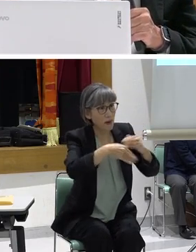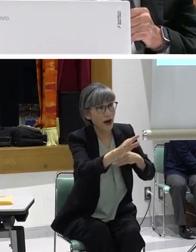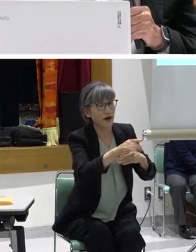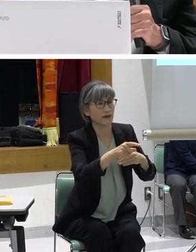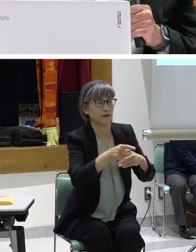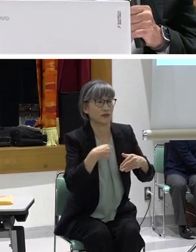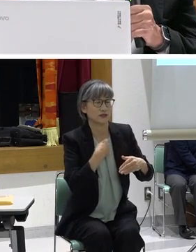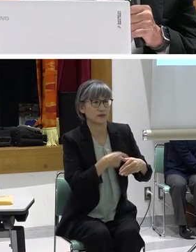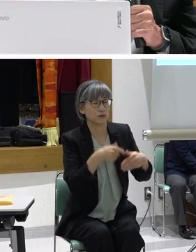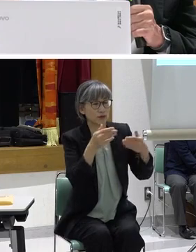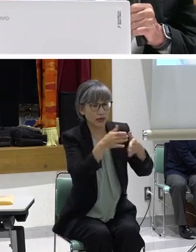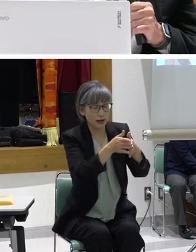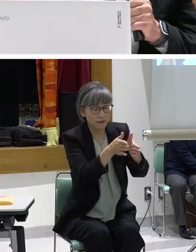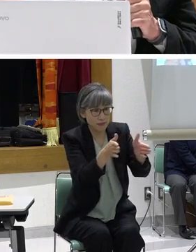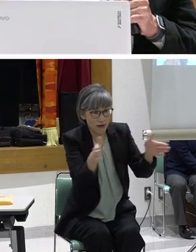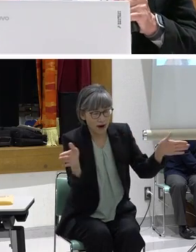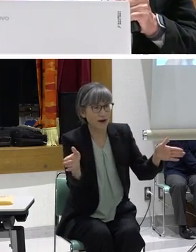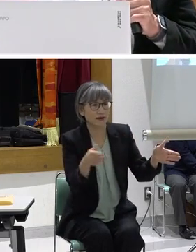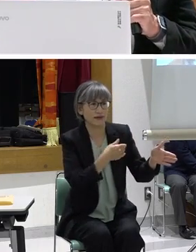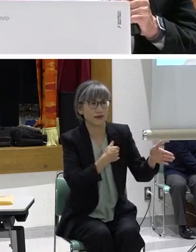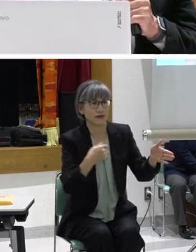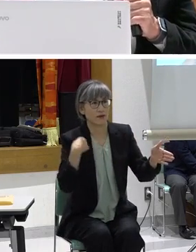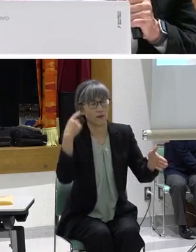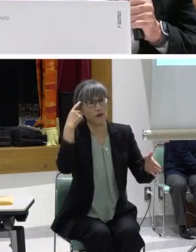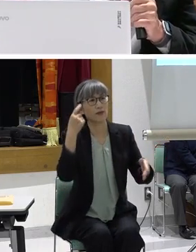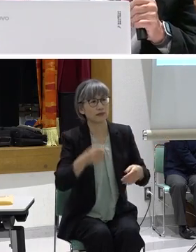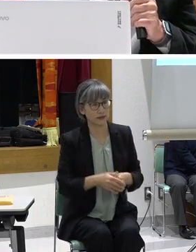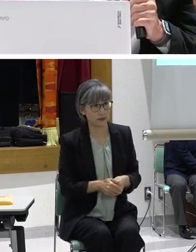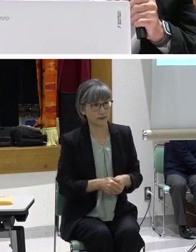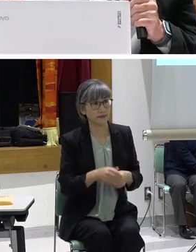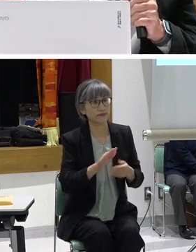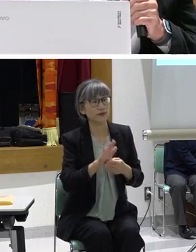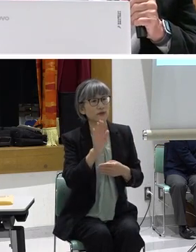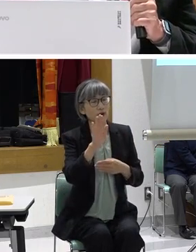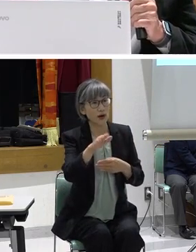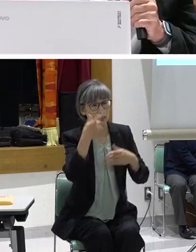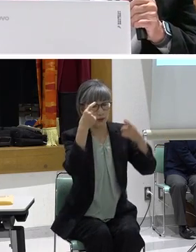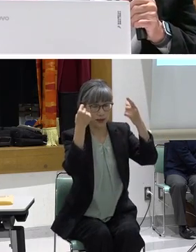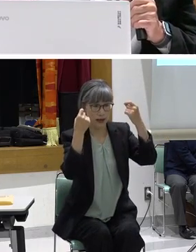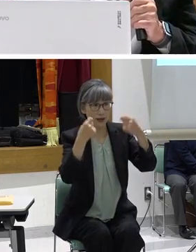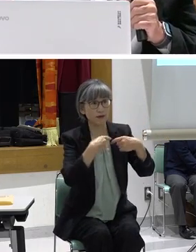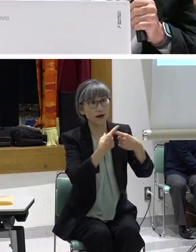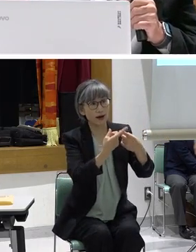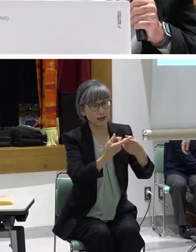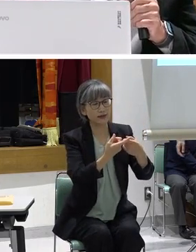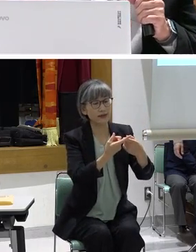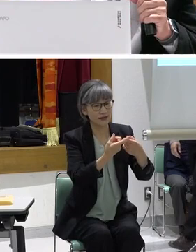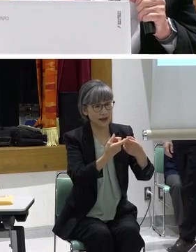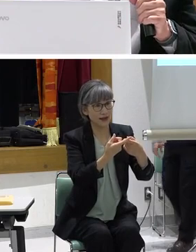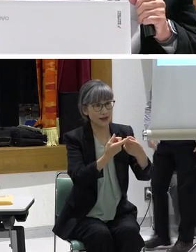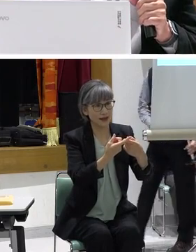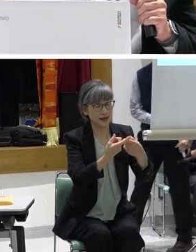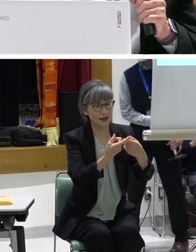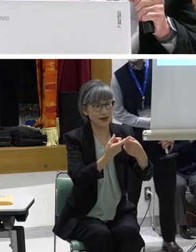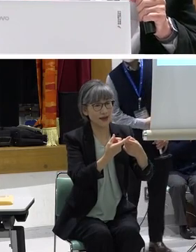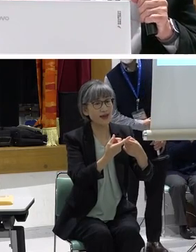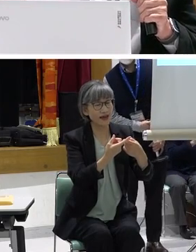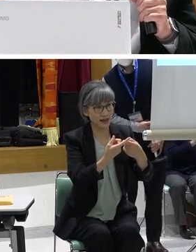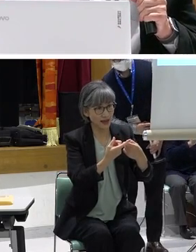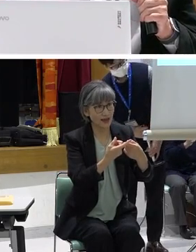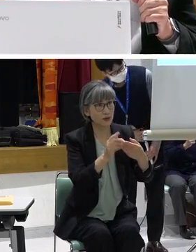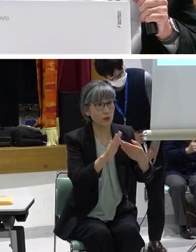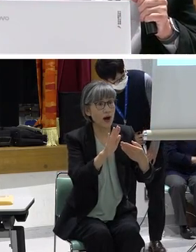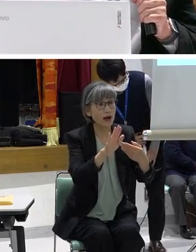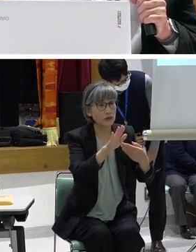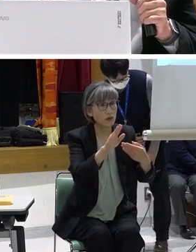ふうに思います。で、まあ、大学に進んでですね、その大学に入学して直後、障害者